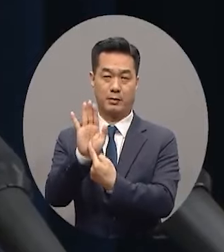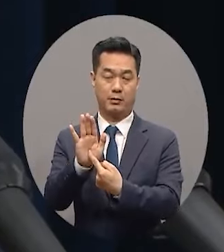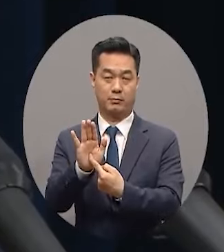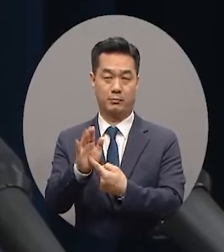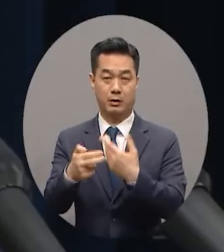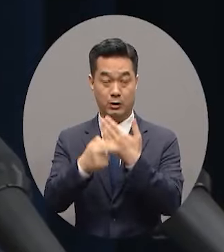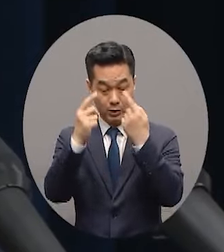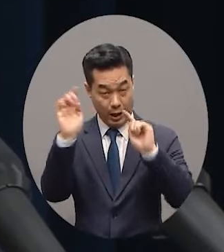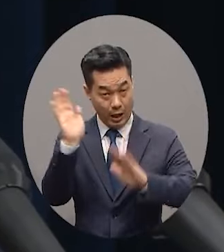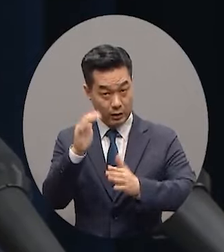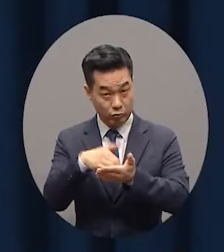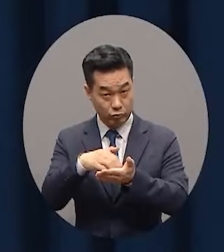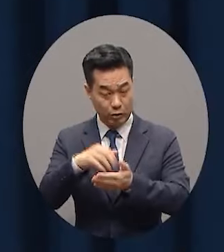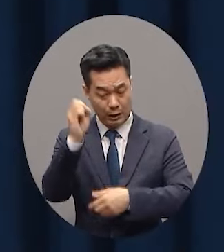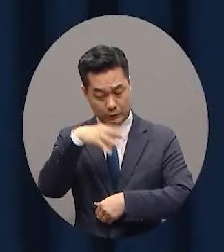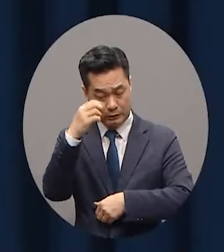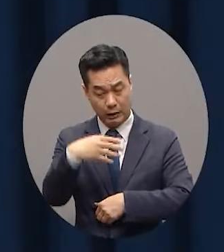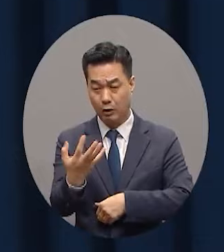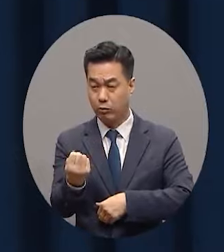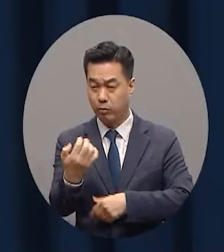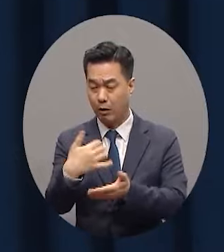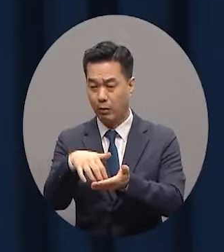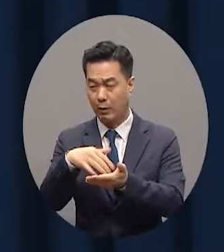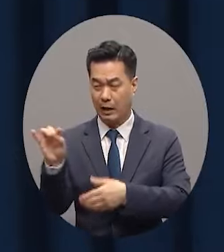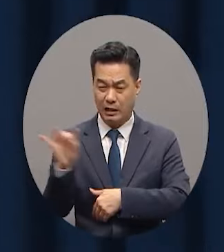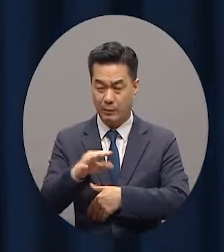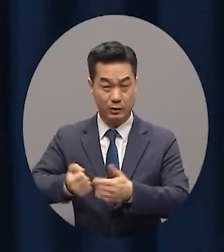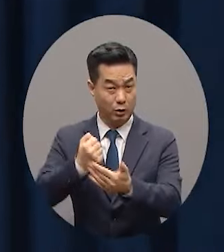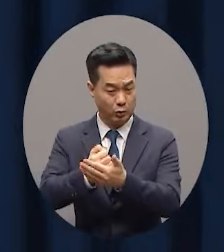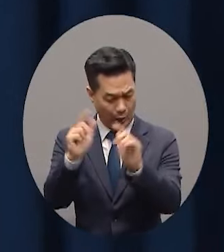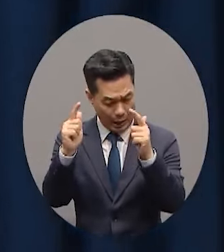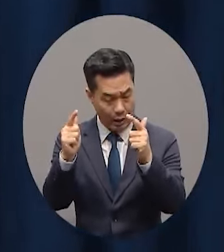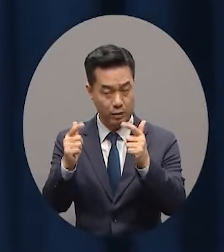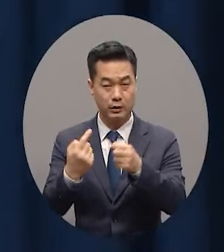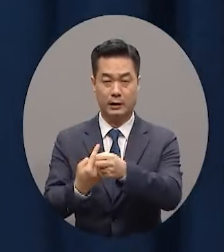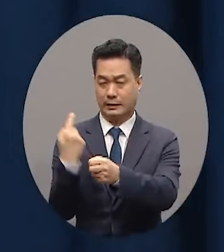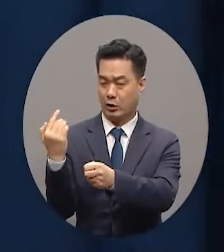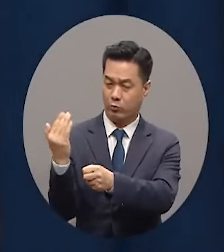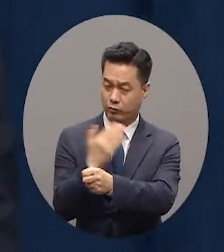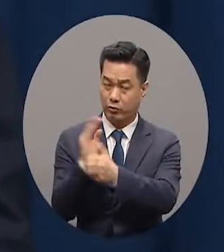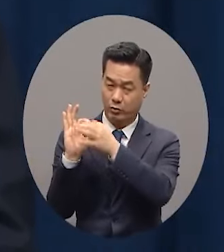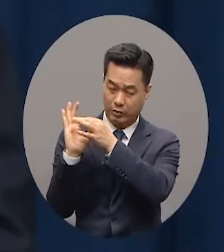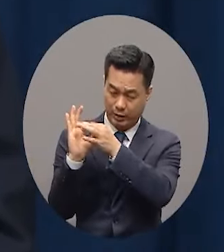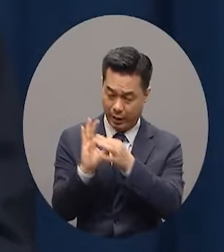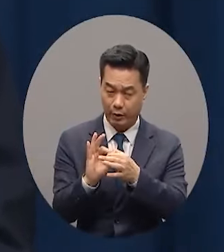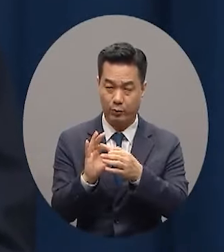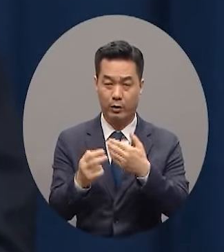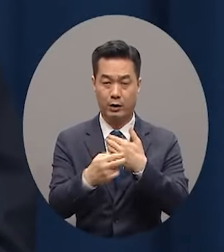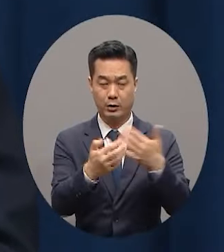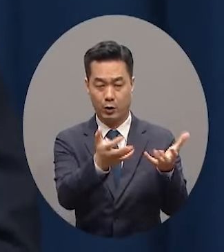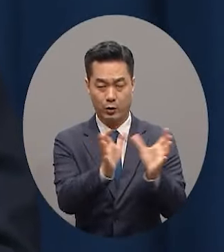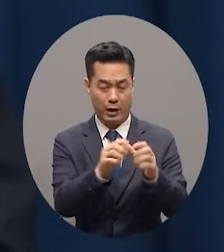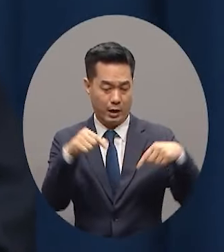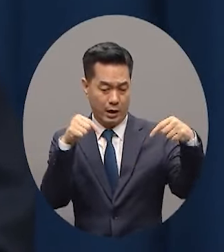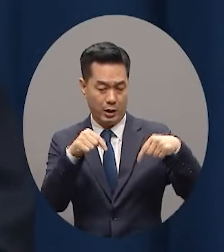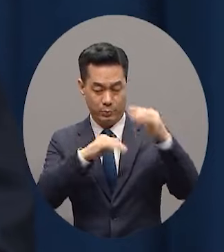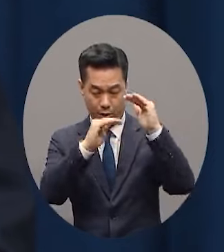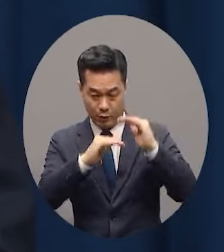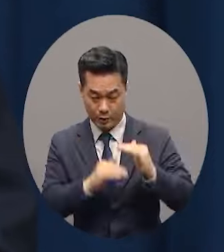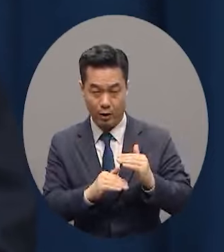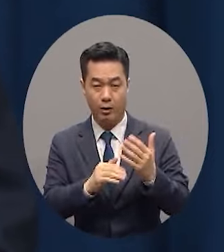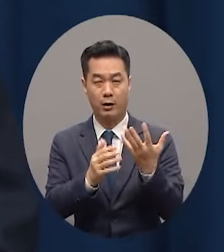증원 숫자가 주먹구구식 일방적 결정이 아니라며 지난해부터 이어져온 의료와 협상 과정을